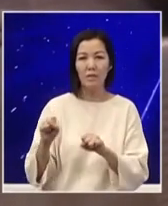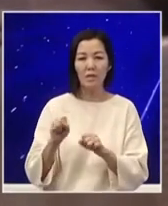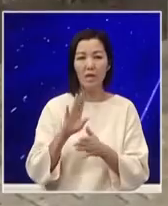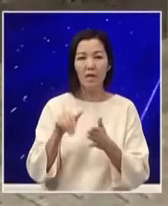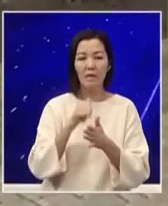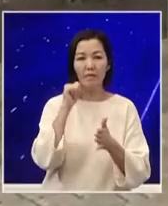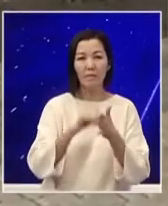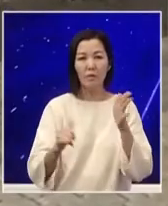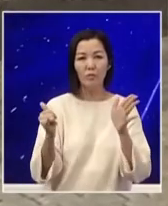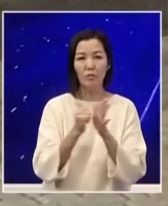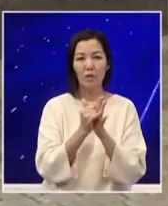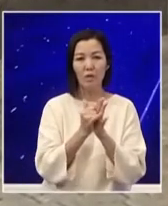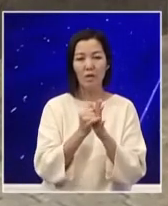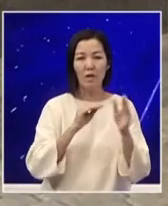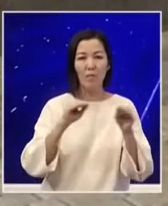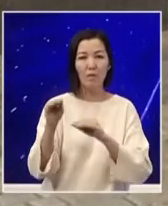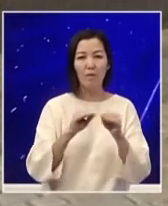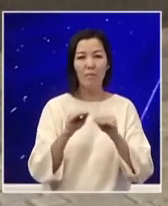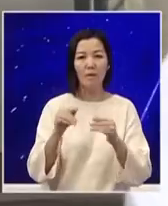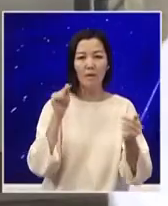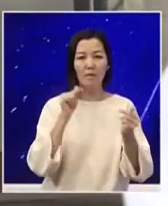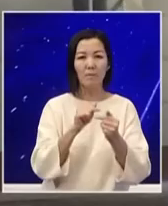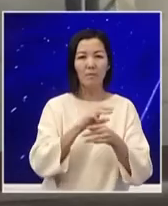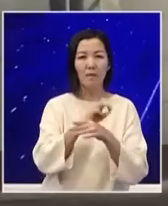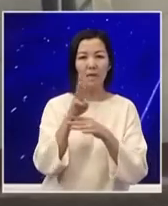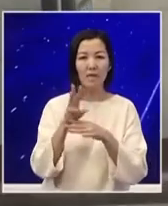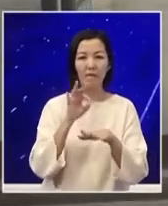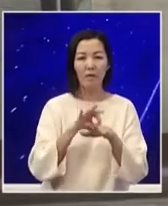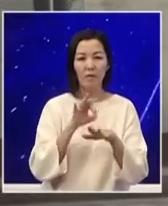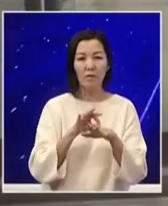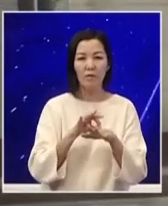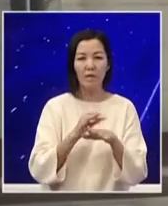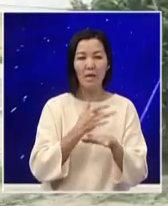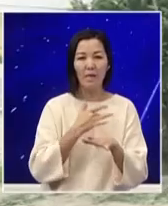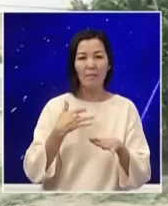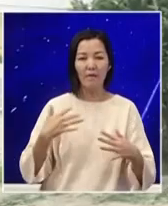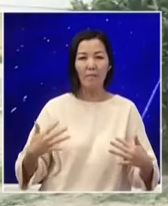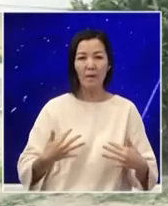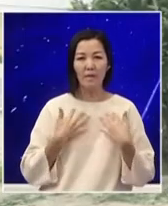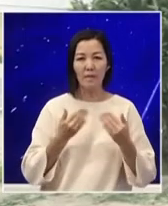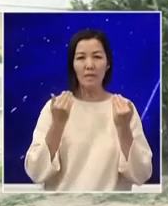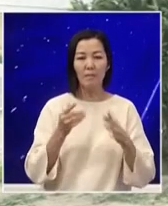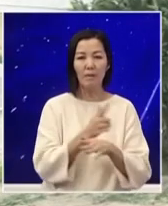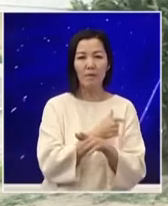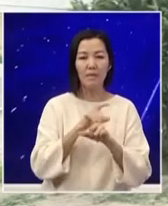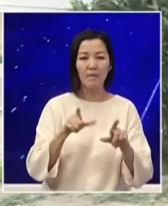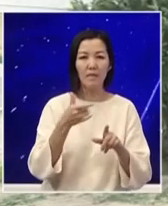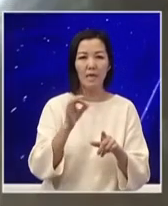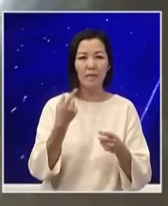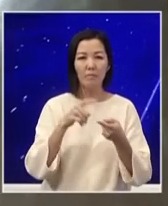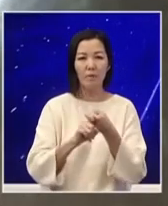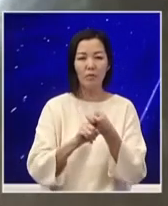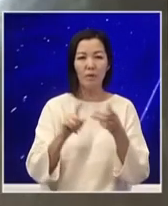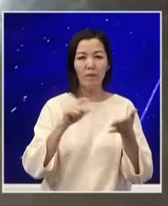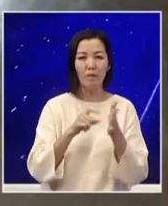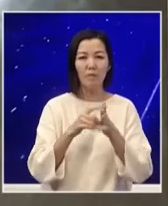причина установки кислородного оборудования – борьба с коронавирусной инфекцией и пневмонией. Теперь медицинский газ поступает в